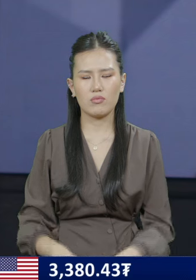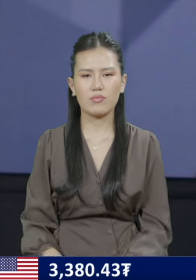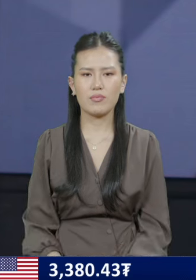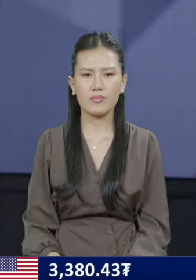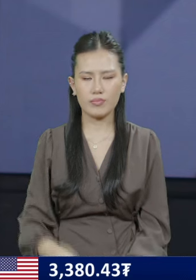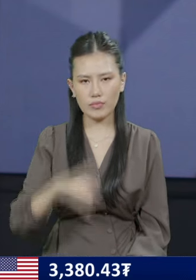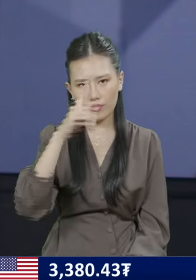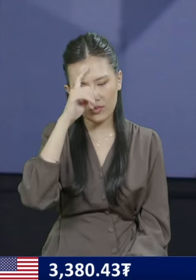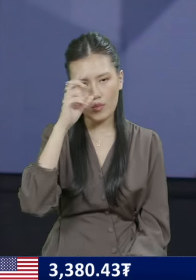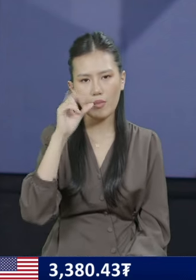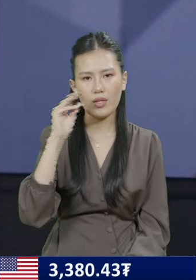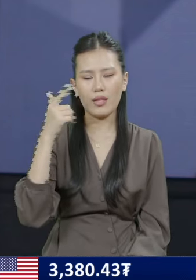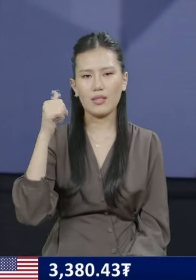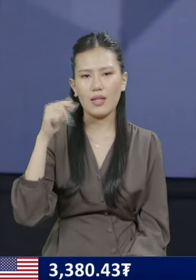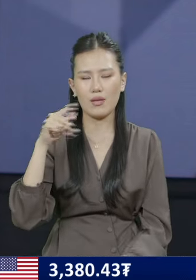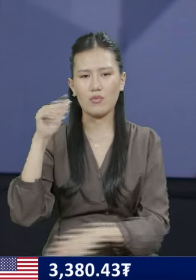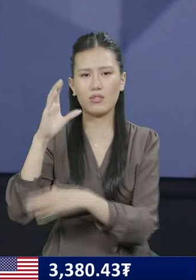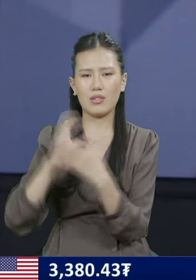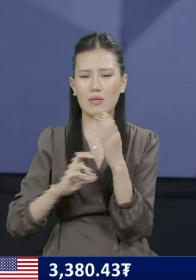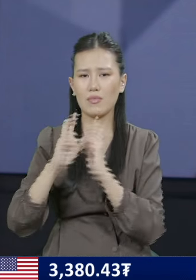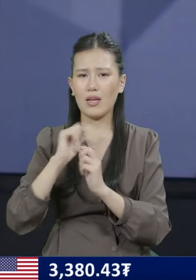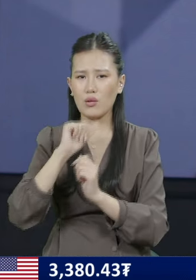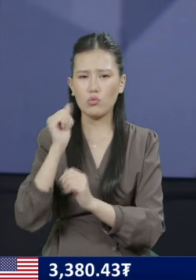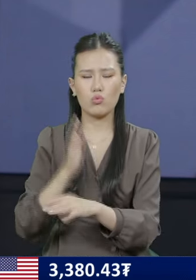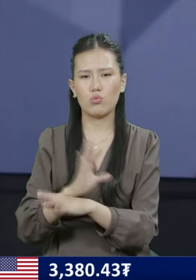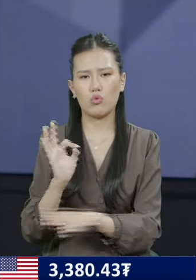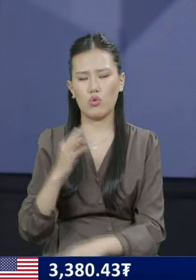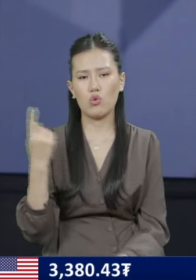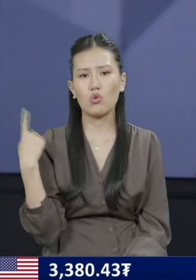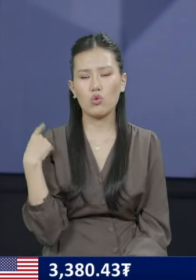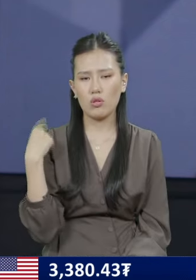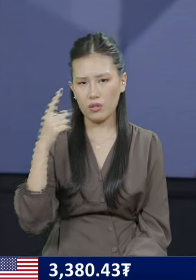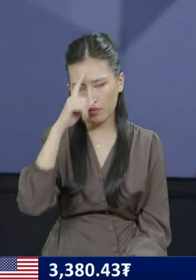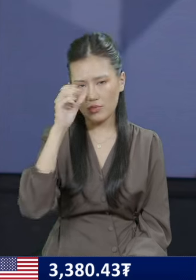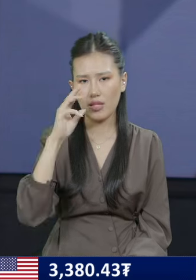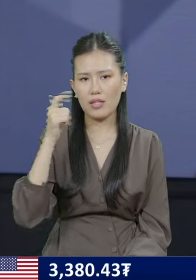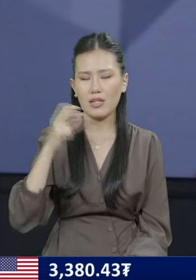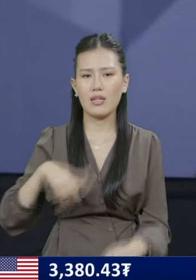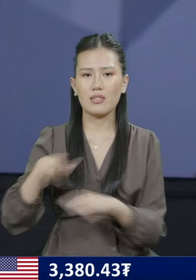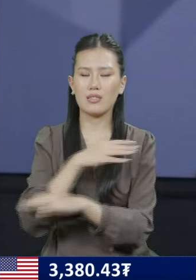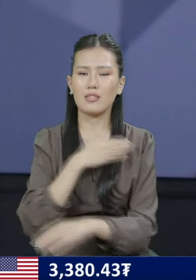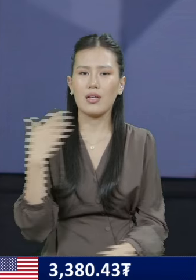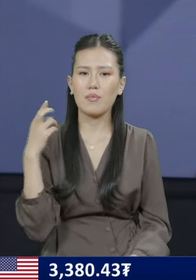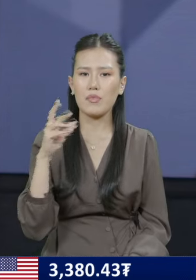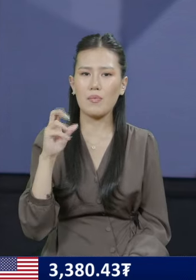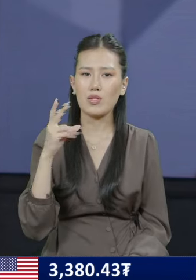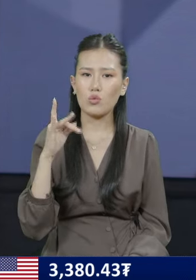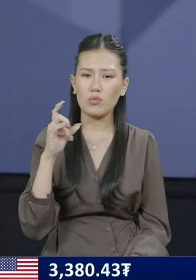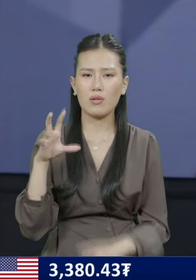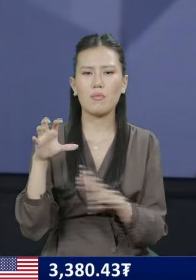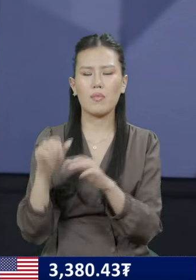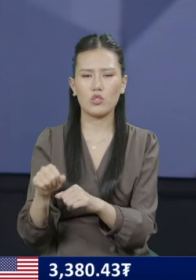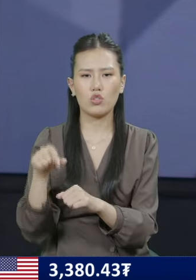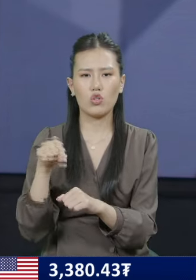Эрүүл мэндийн даатгалын санд тойрсон асуудал үргэлжилсээр байна. Өчигдөрлөхэд эрүүл мэндийн даатгалын ерөнхий газрын дарга Бямсүрэнг баривчилжээ. Энэ талаар одоогоор